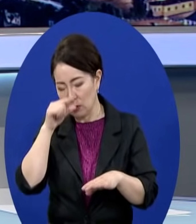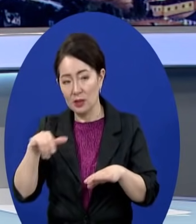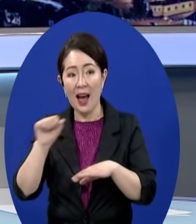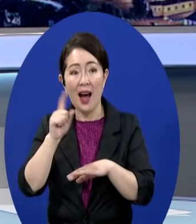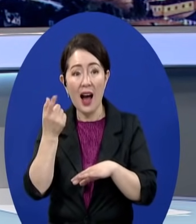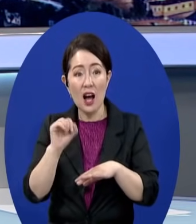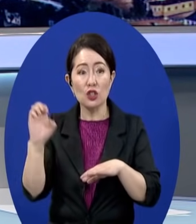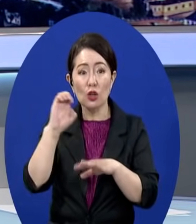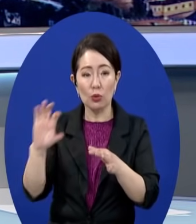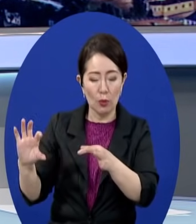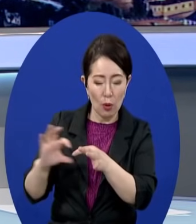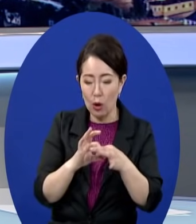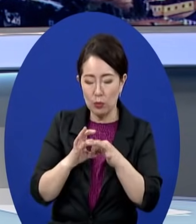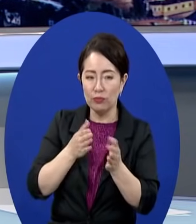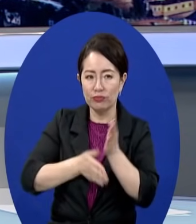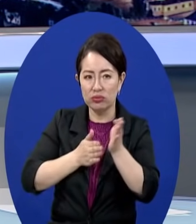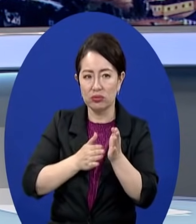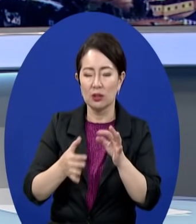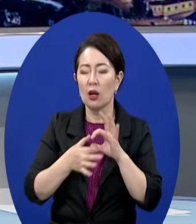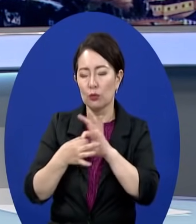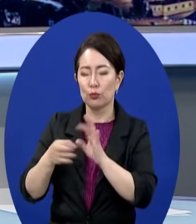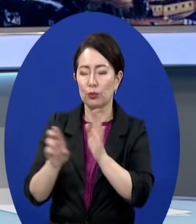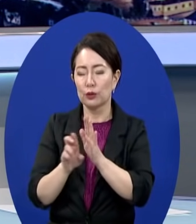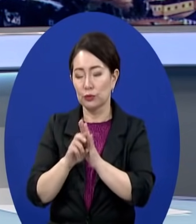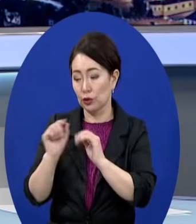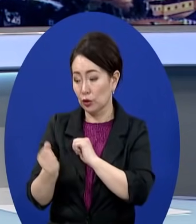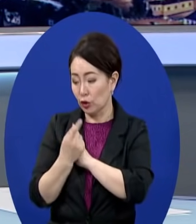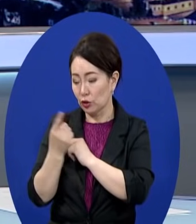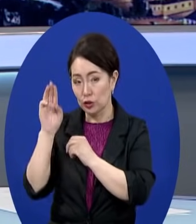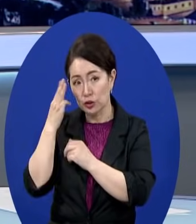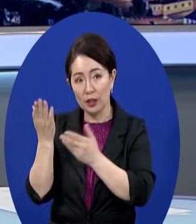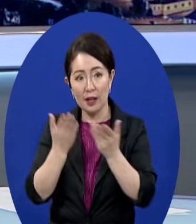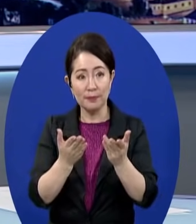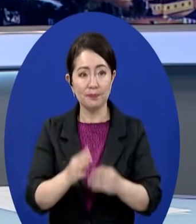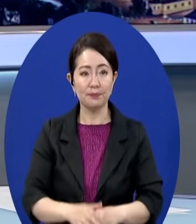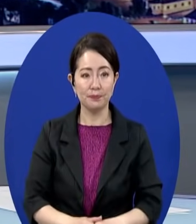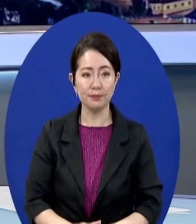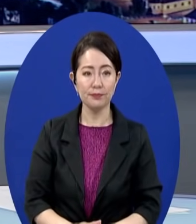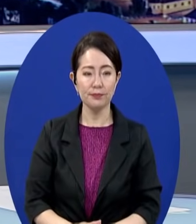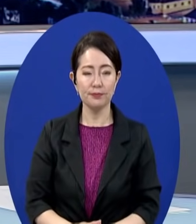транзит тээврийн коридор болон хөгжих өргөн боломжтой гэдгийг тодтогсон юм.